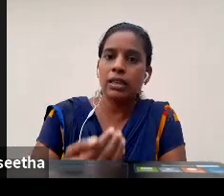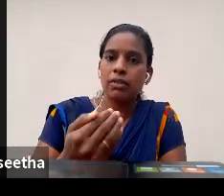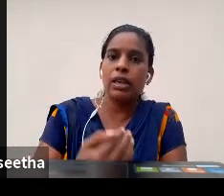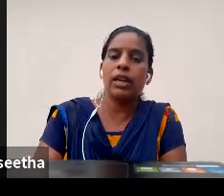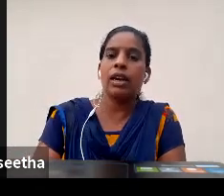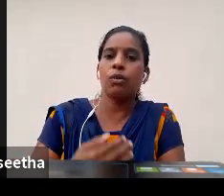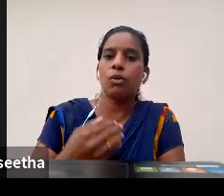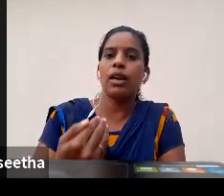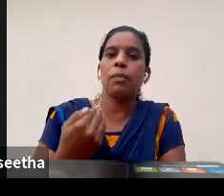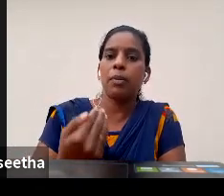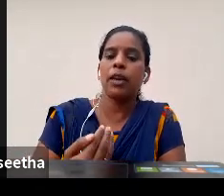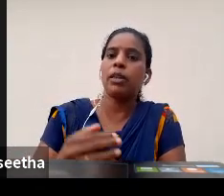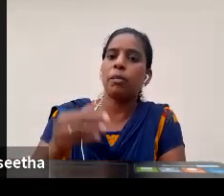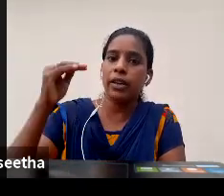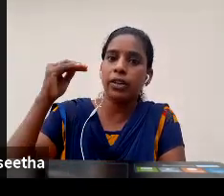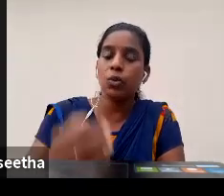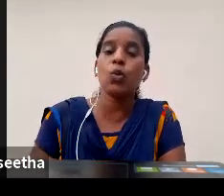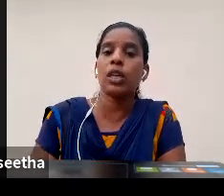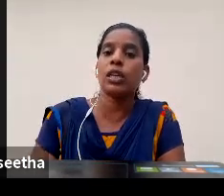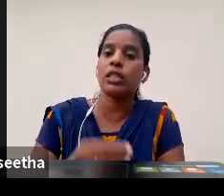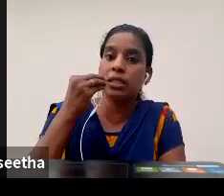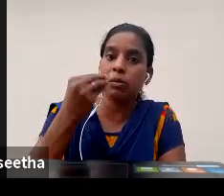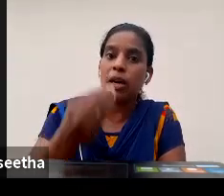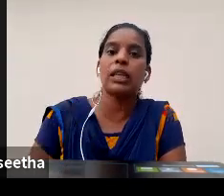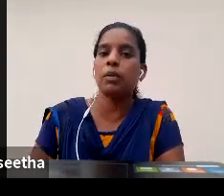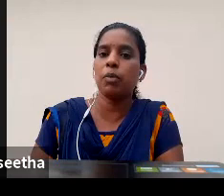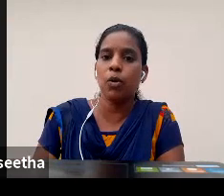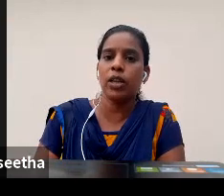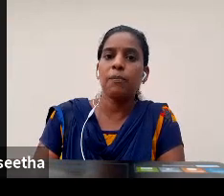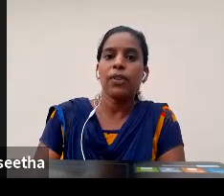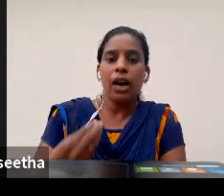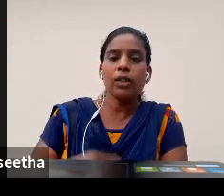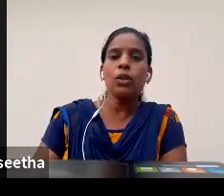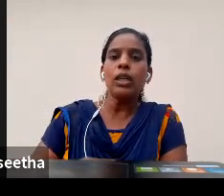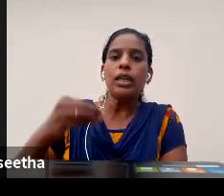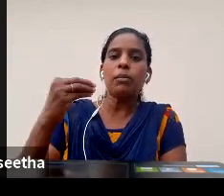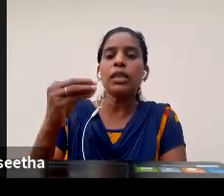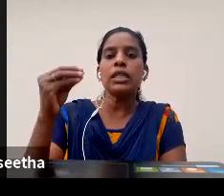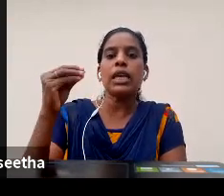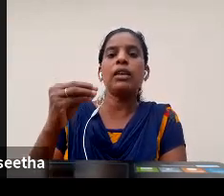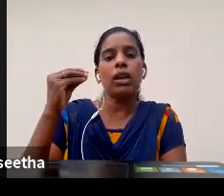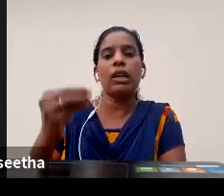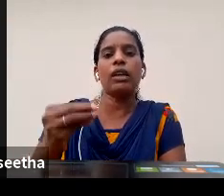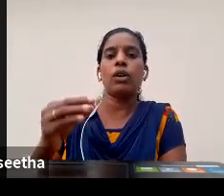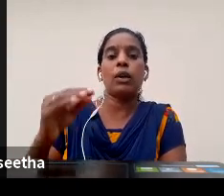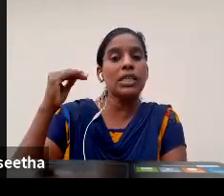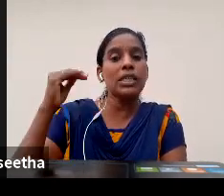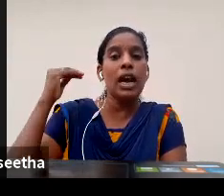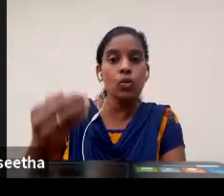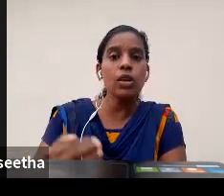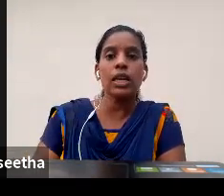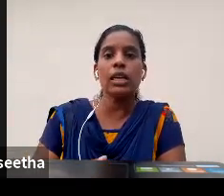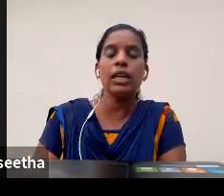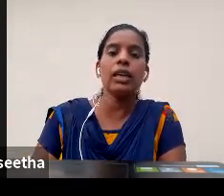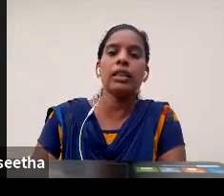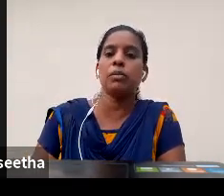ക്ലാസ് വരെയുള്ള കുട്ടികളെ പഠിപ്പിക്കുമ്പോൾ നമ്മൾ ഏറ്റവും കൂടുതൽ സ്പീച്ച് മാത്രമാണ് പ്രൊമോട്ട് ചെയ്യുക. അതുകൊണ്ട് തന്നെ നമുക്ക് സൈന് വളരെ കുറവാണ്. പക്ഷെ